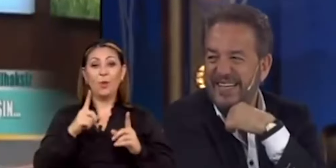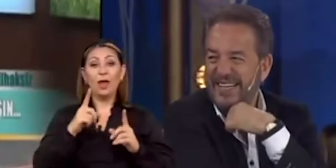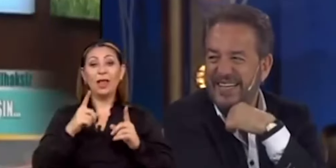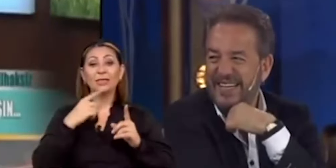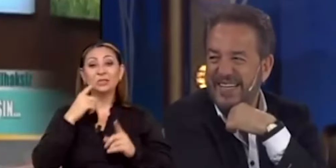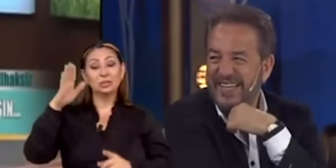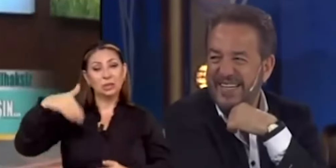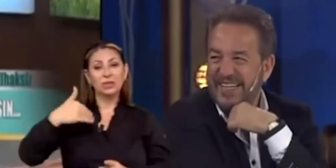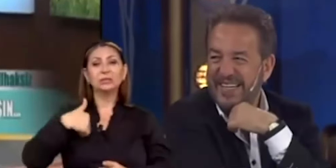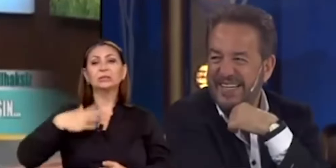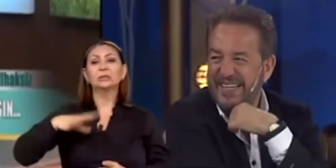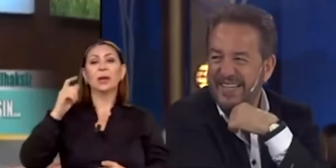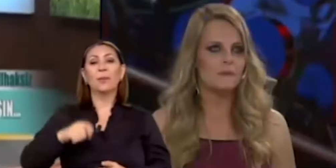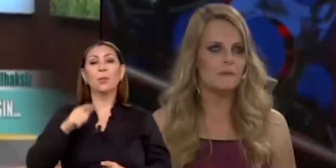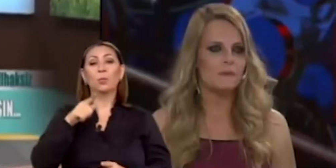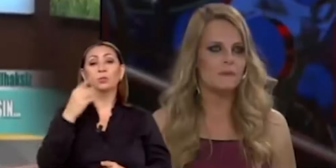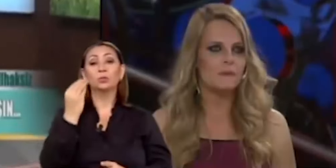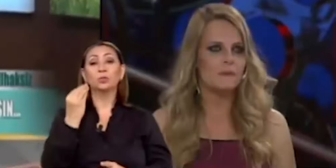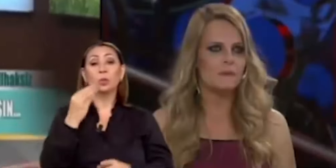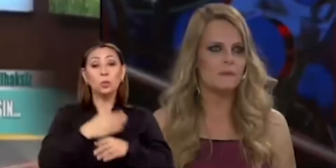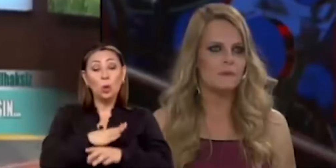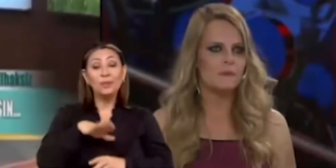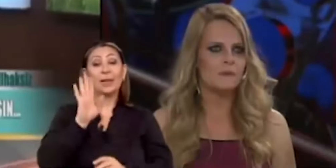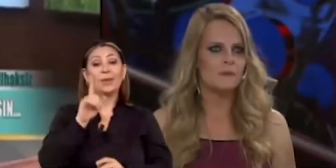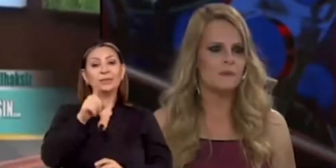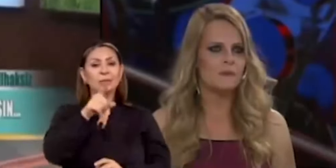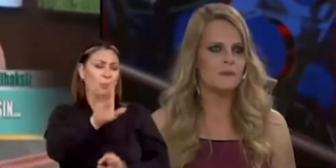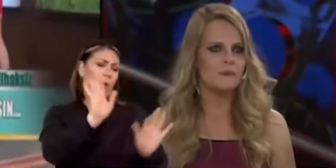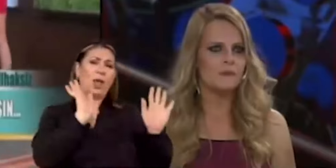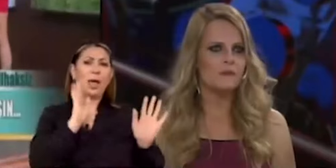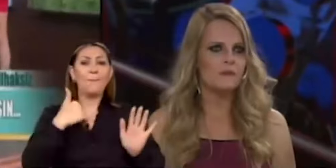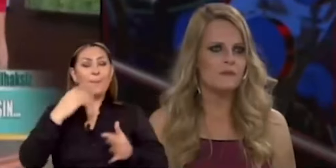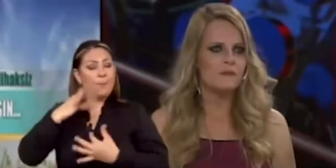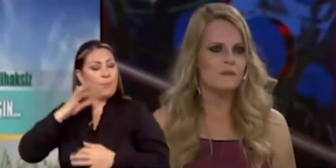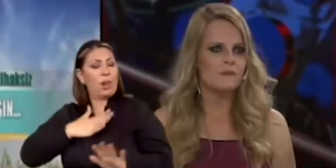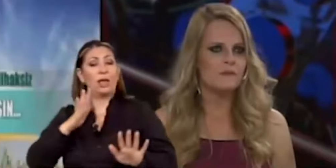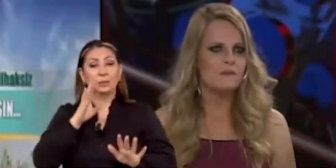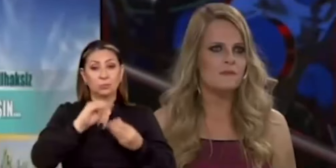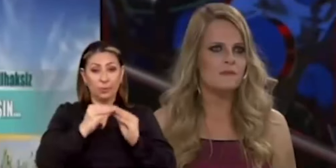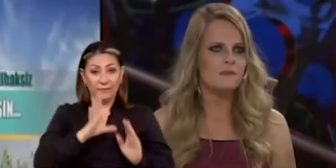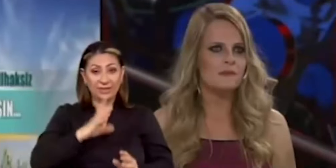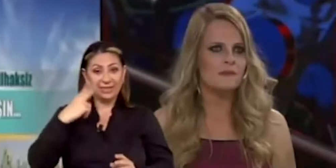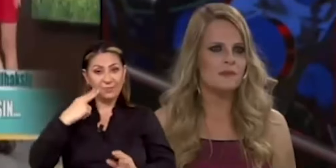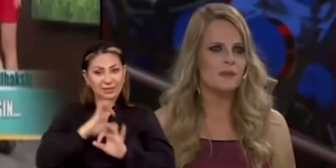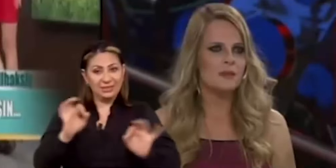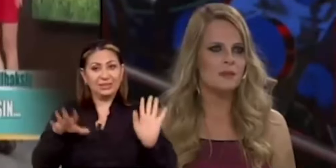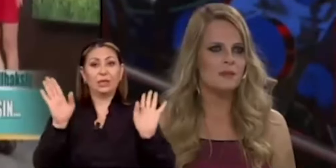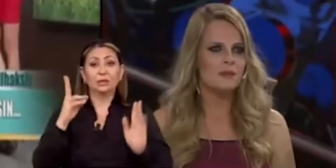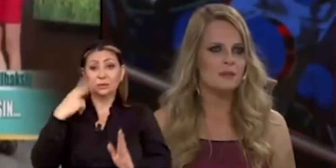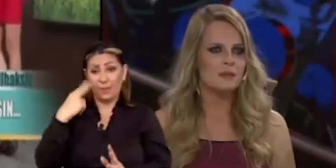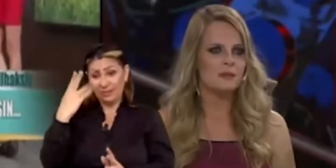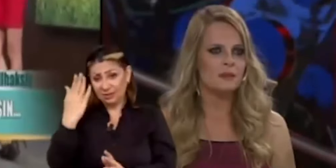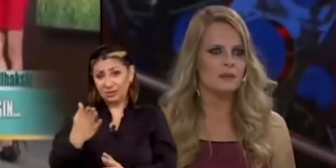Çağrılmışsam istediğimi yaparım. İyi oldu. Bak, bu doğru mu? Benim örneklerim bu. Seninki de bu. Sorun mu var? Terbiyesizlik değil ki bu.